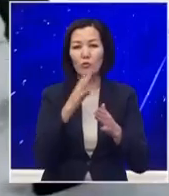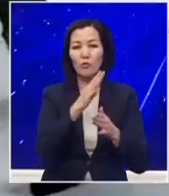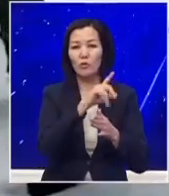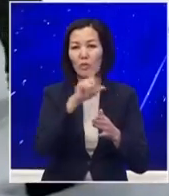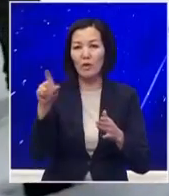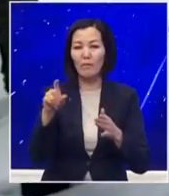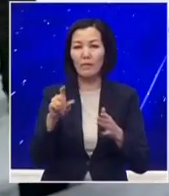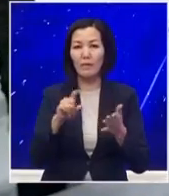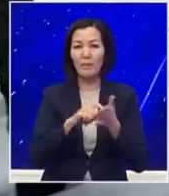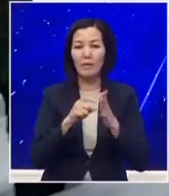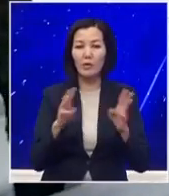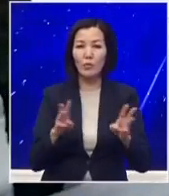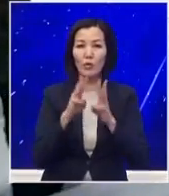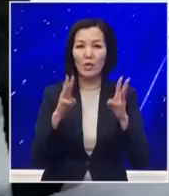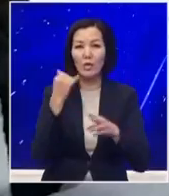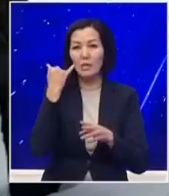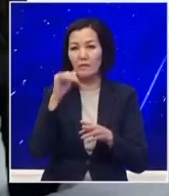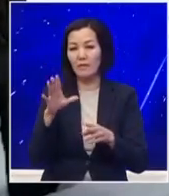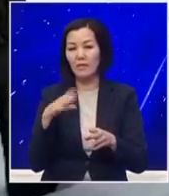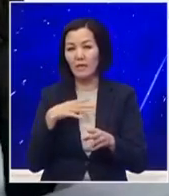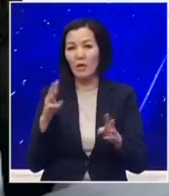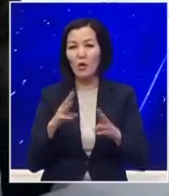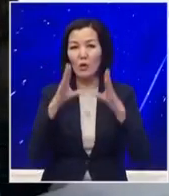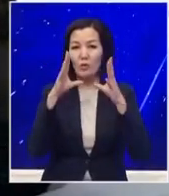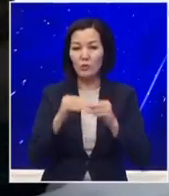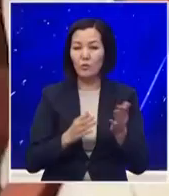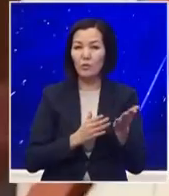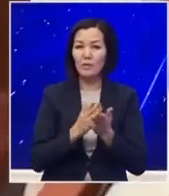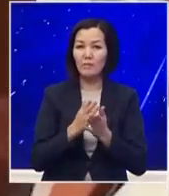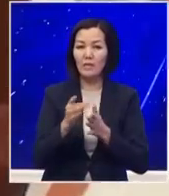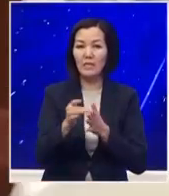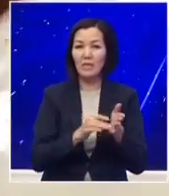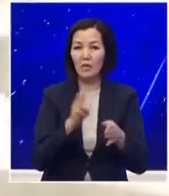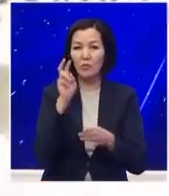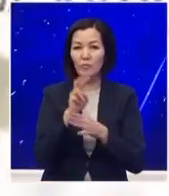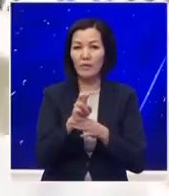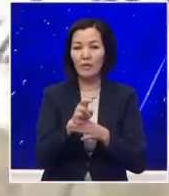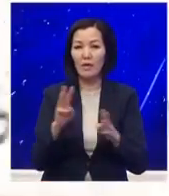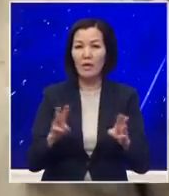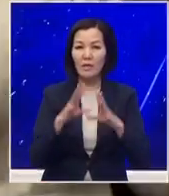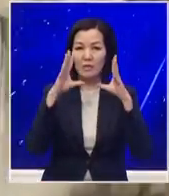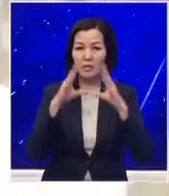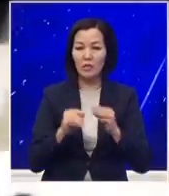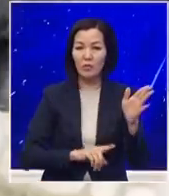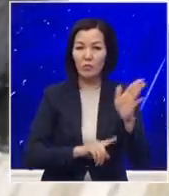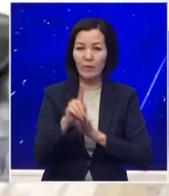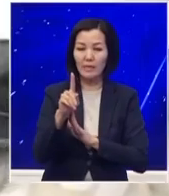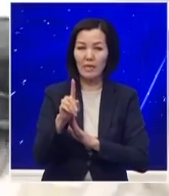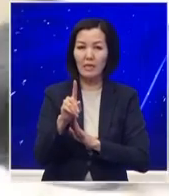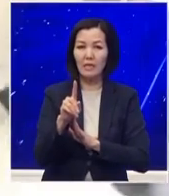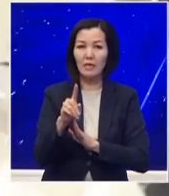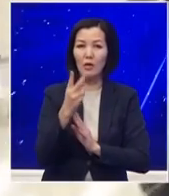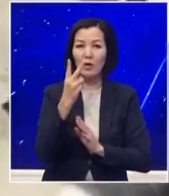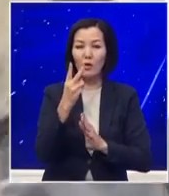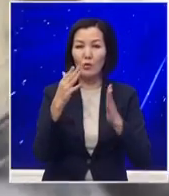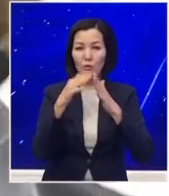пәтер өртенгені туралы хабарлама келіп түсті. Өрт сөндіру қызметі оқиға орнына дереу жетіп, қызыл жалынды ауыздықтауға кіріскен. Барысында үй